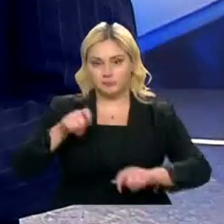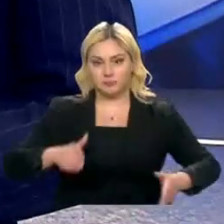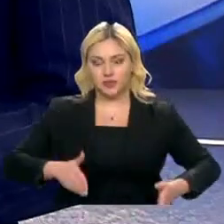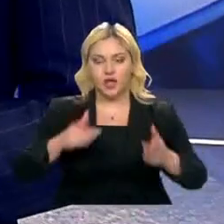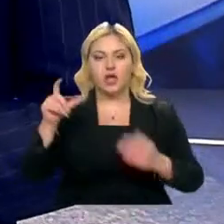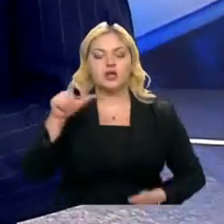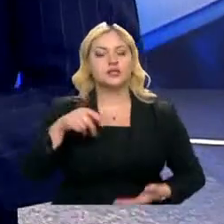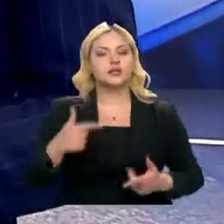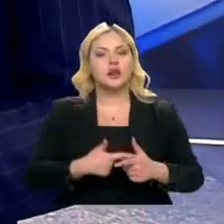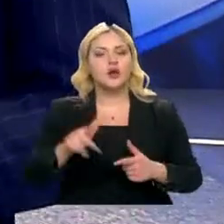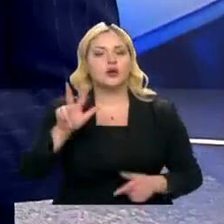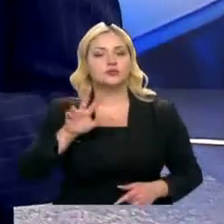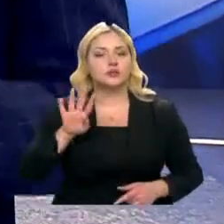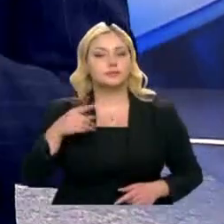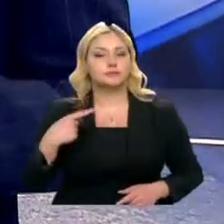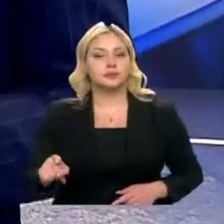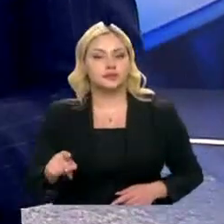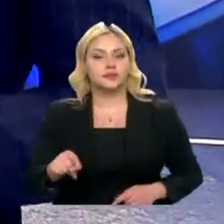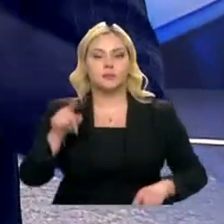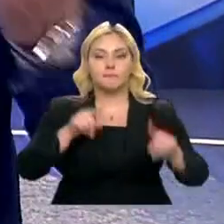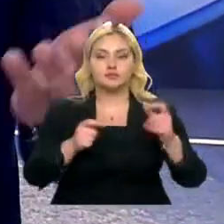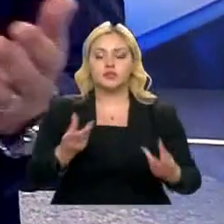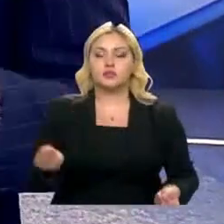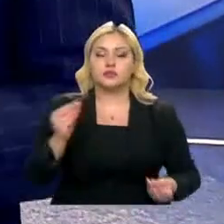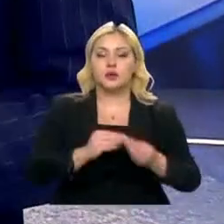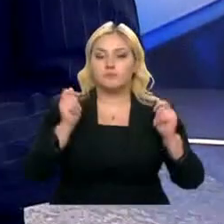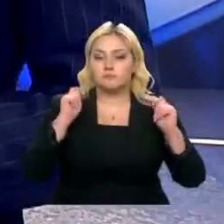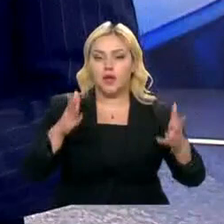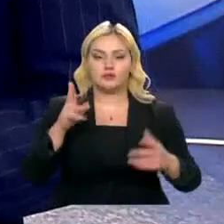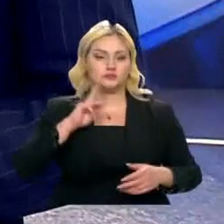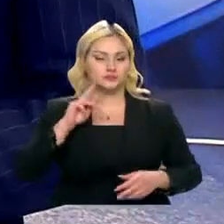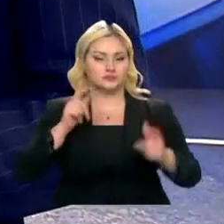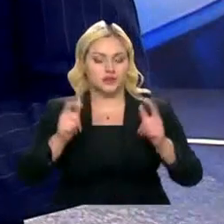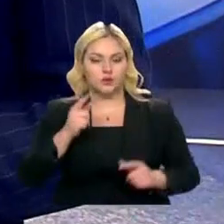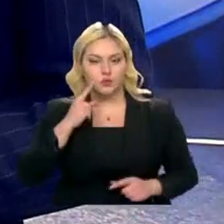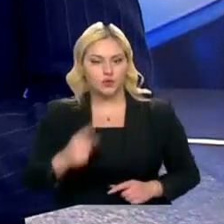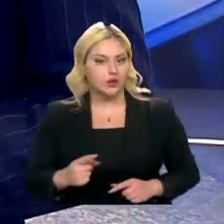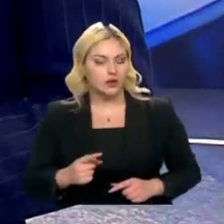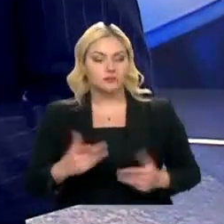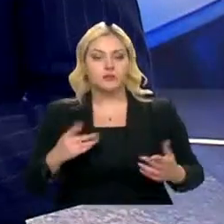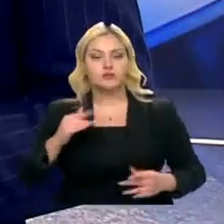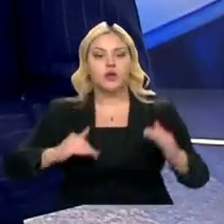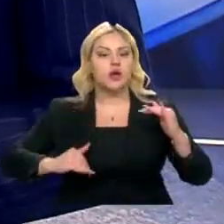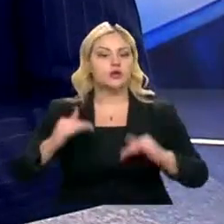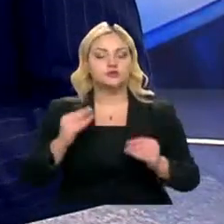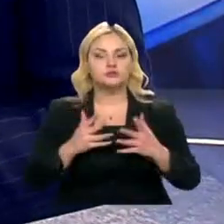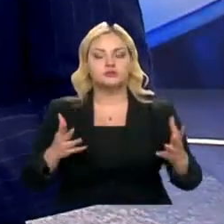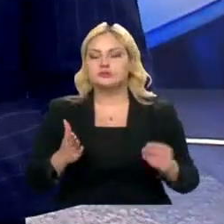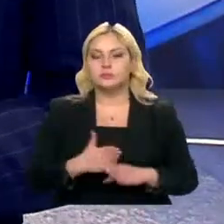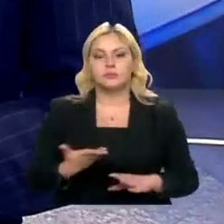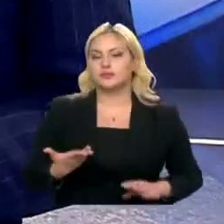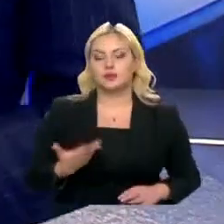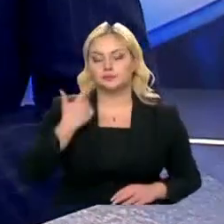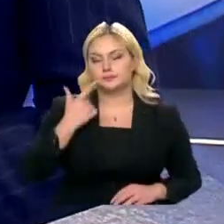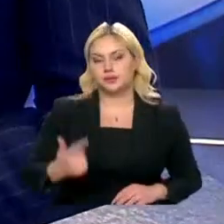kiralar 30-40, yerine göre daha da yüksek seviyelere ulaşıyor. Peki bu artışın sebebi ne?